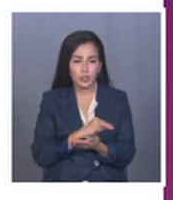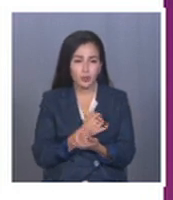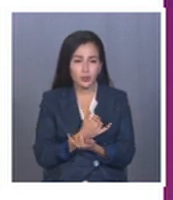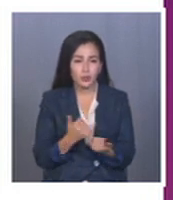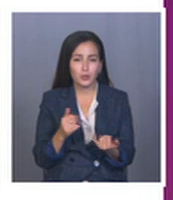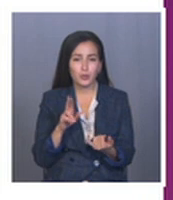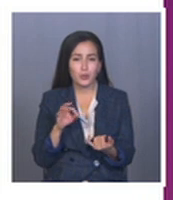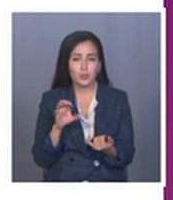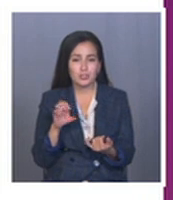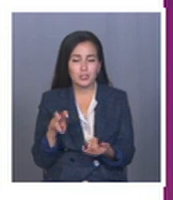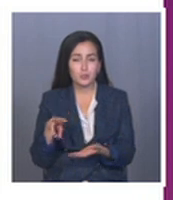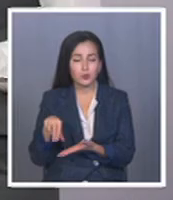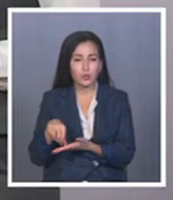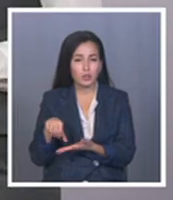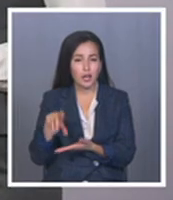көсем, тұлға.